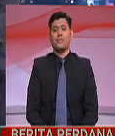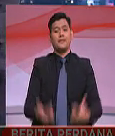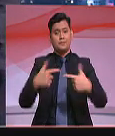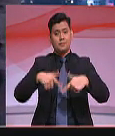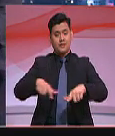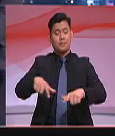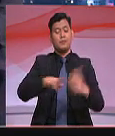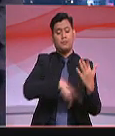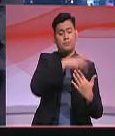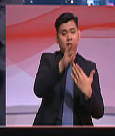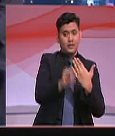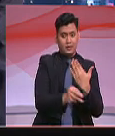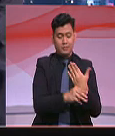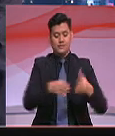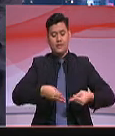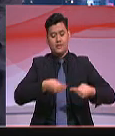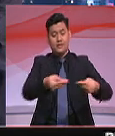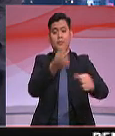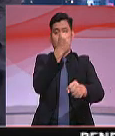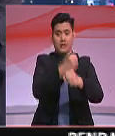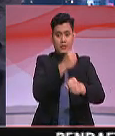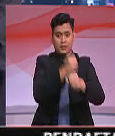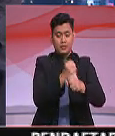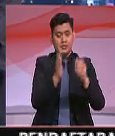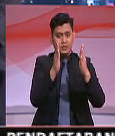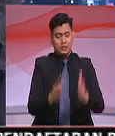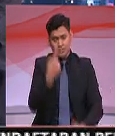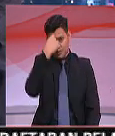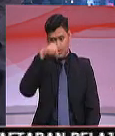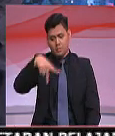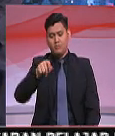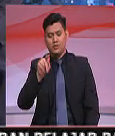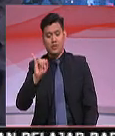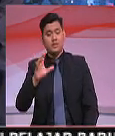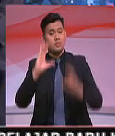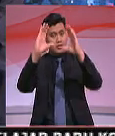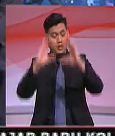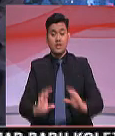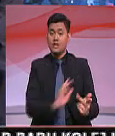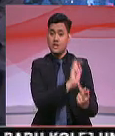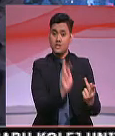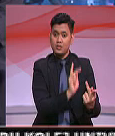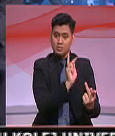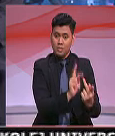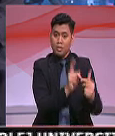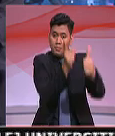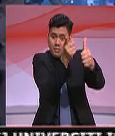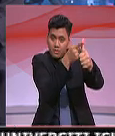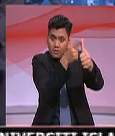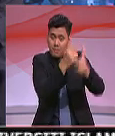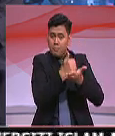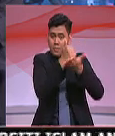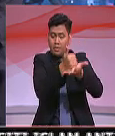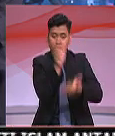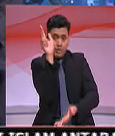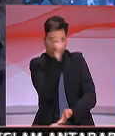Pelaksanaan pelan rekalibrasi parti dilihat sebagai inisiatif serampang dua mata yang tepat pada masanya. Pertama, membantu kerajaan